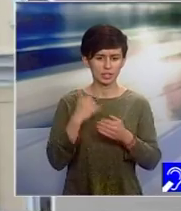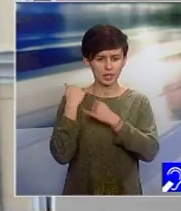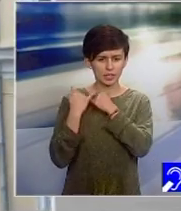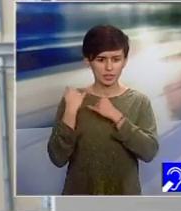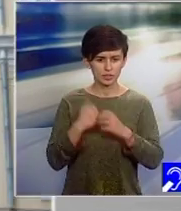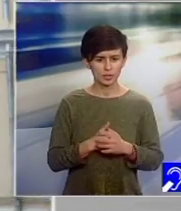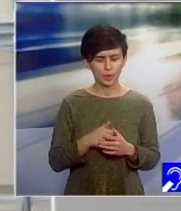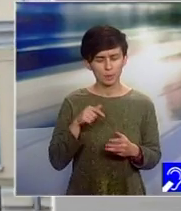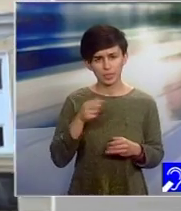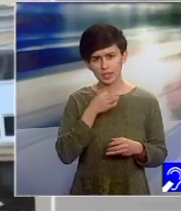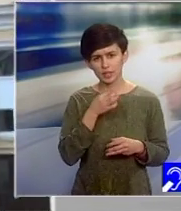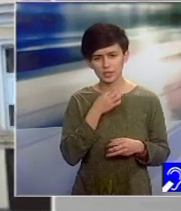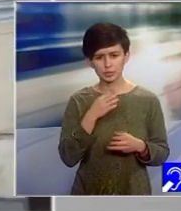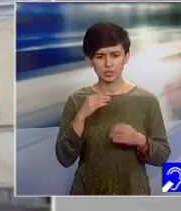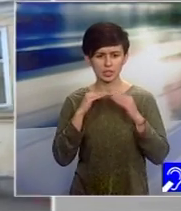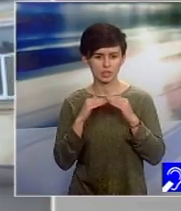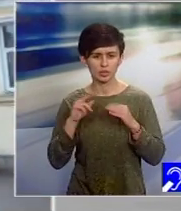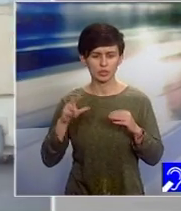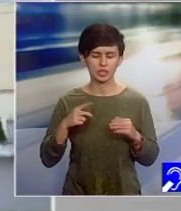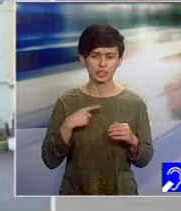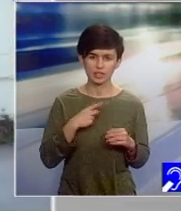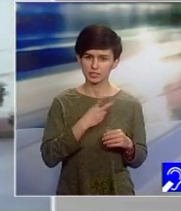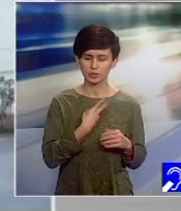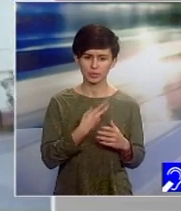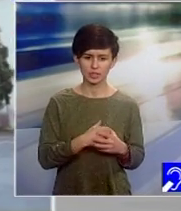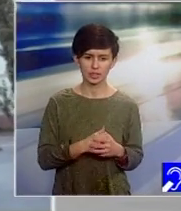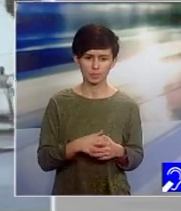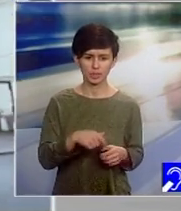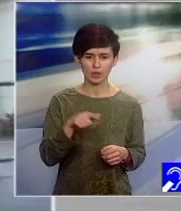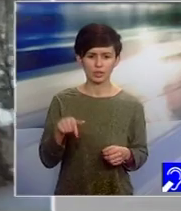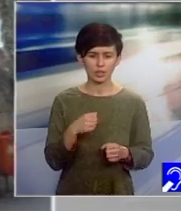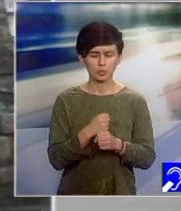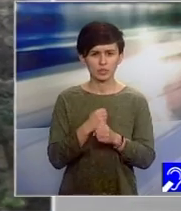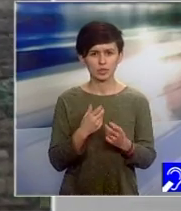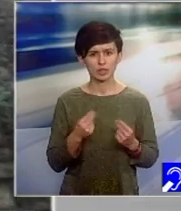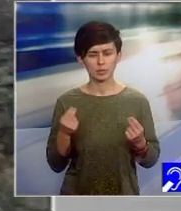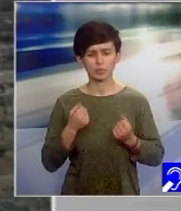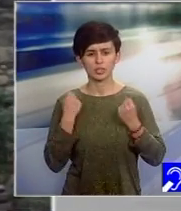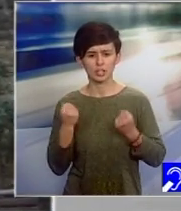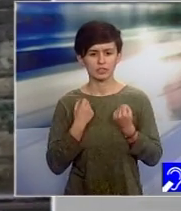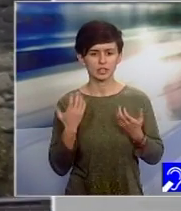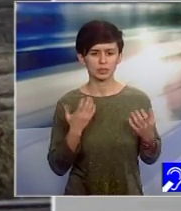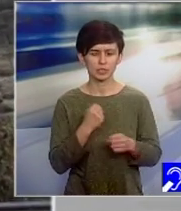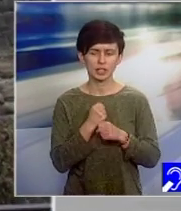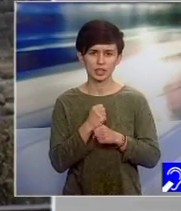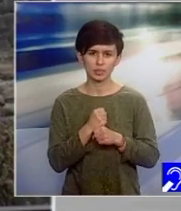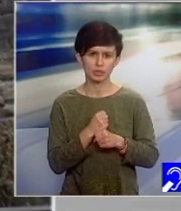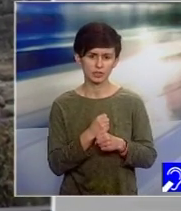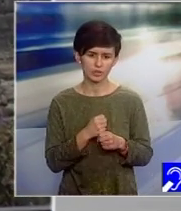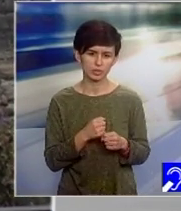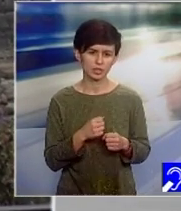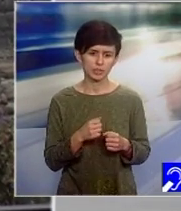care l-au obținut în competiție îi onorează. Noi am contribuit prin mai multe activități pe care le-am făcut, printre care Photo Voice, prin care am încercat